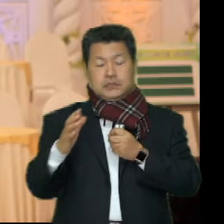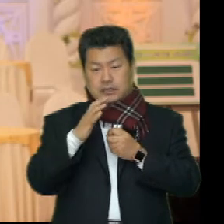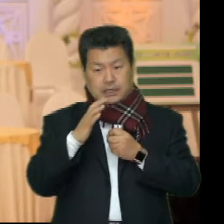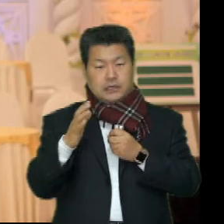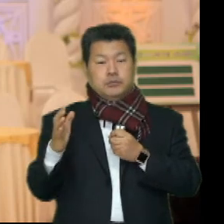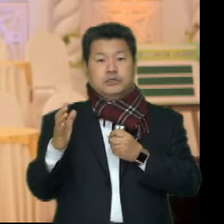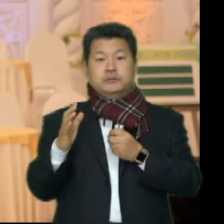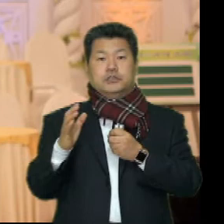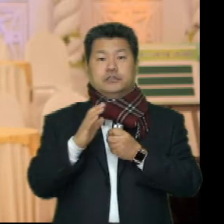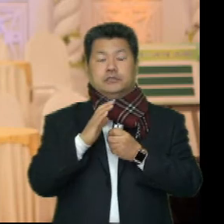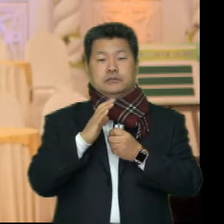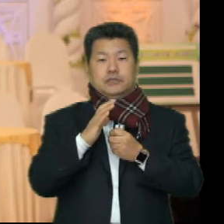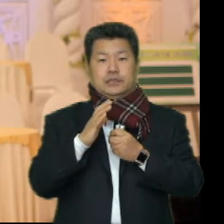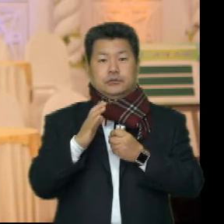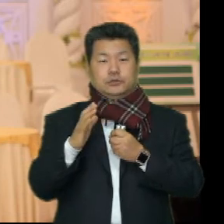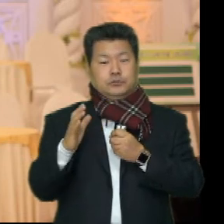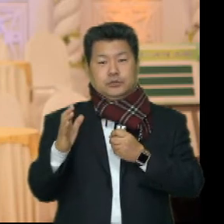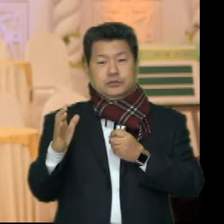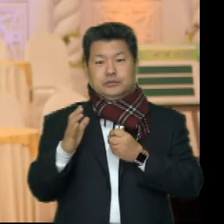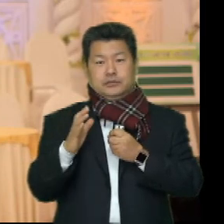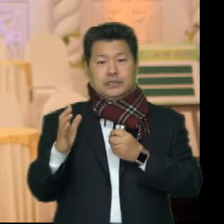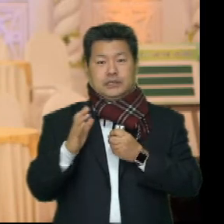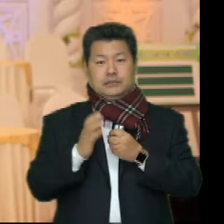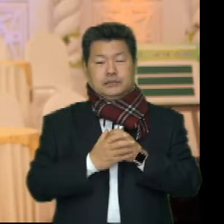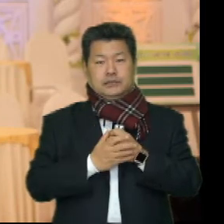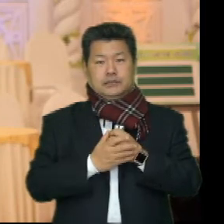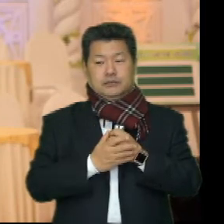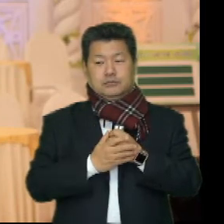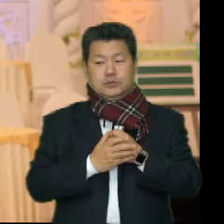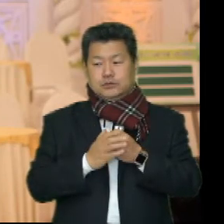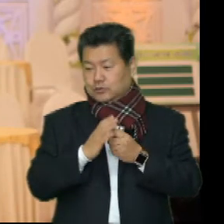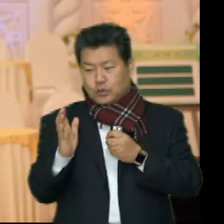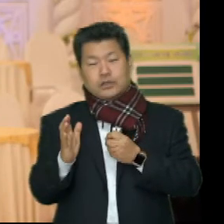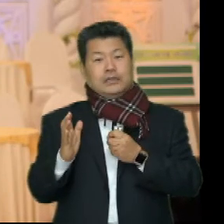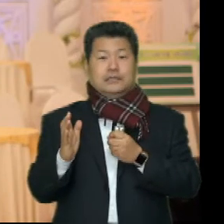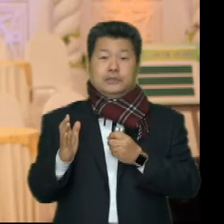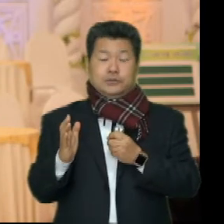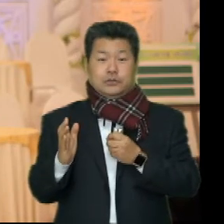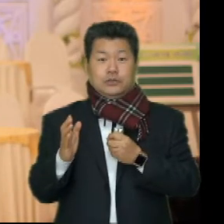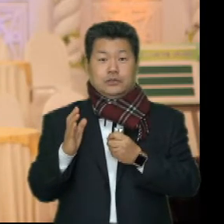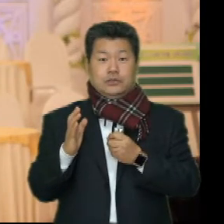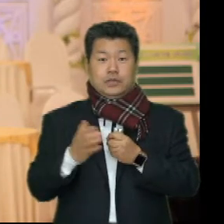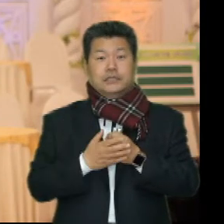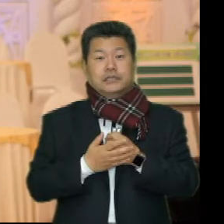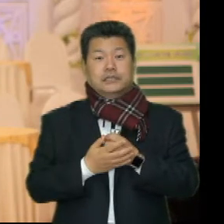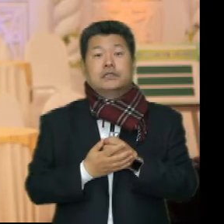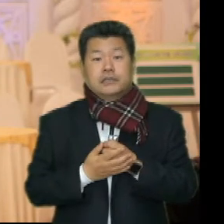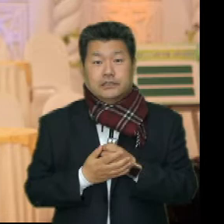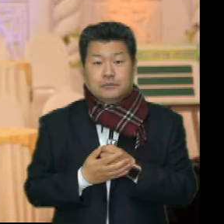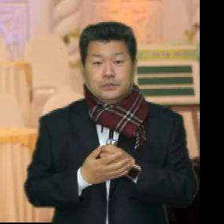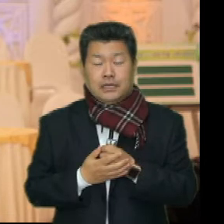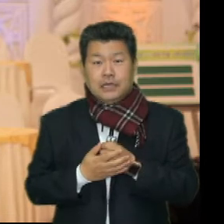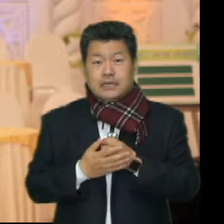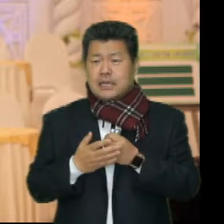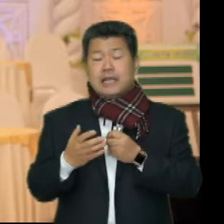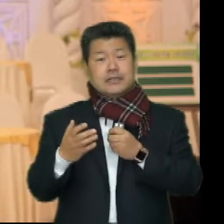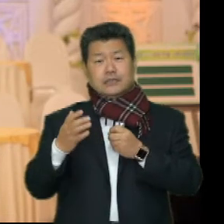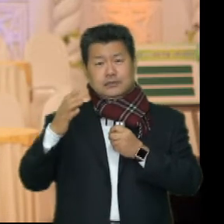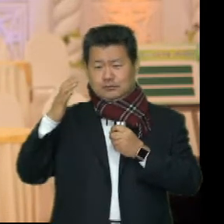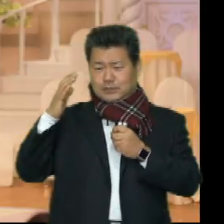그러면 특히 깨 뭐 이러면 아주 뭐 제가 이제 뭐 고개도 안 틀 정도로 굉장히